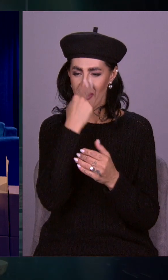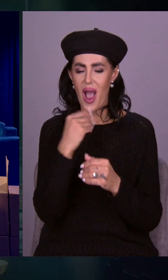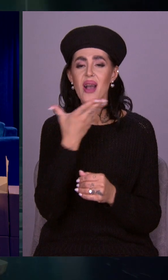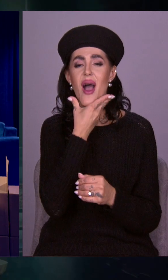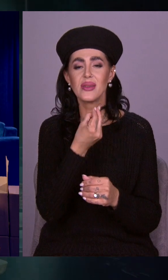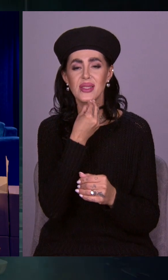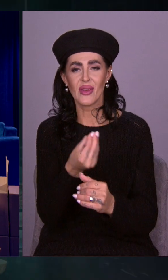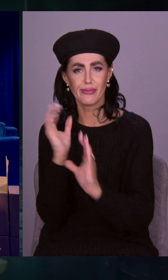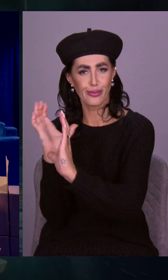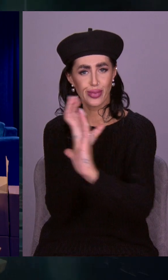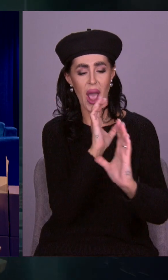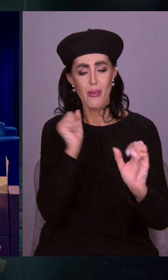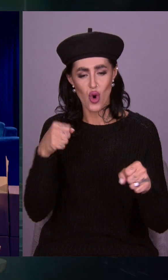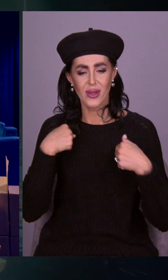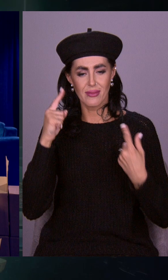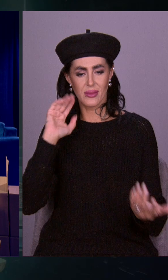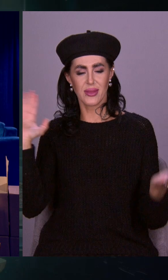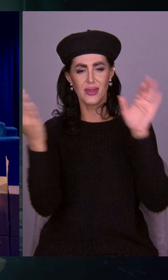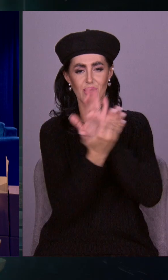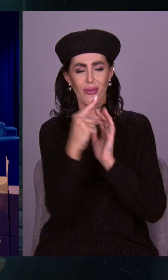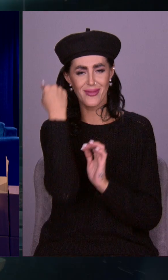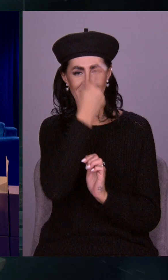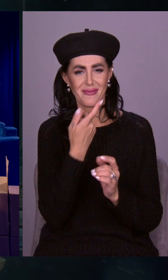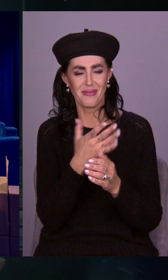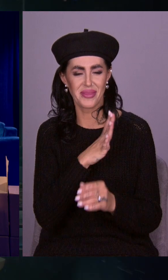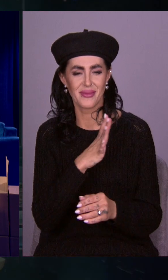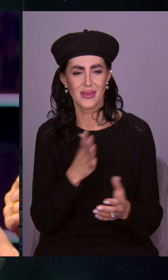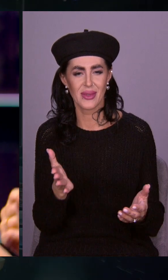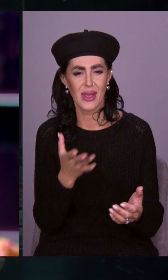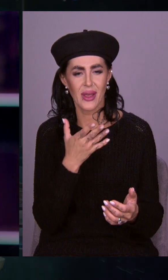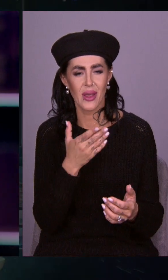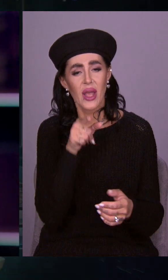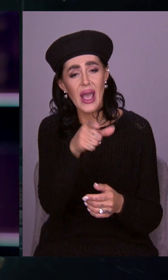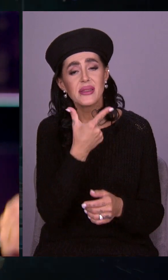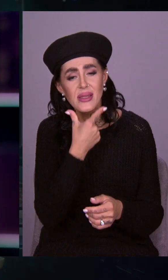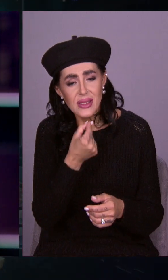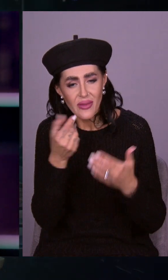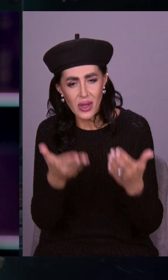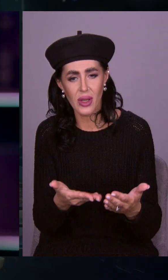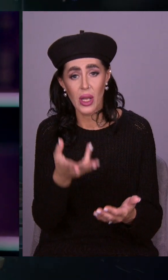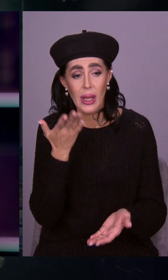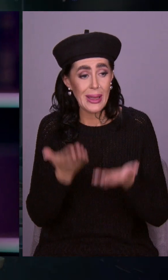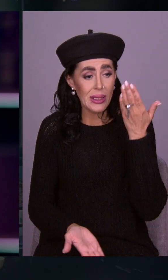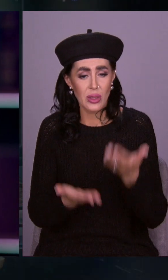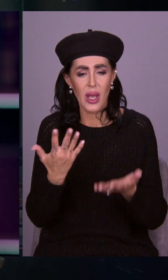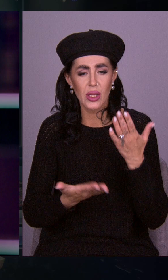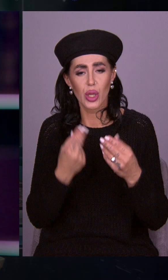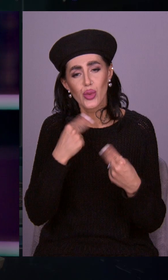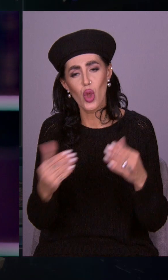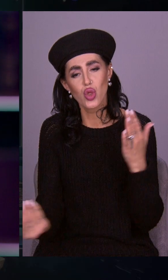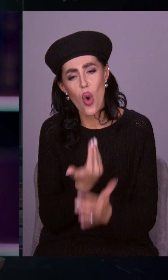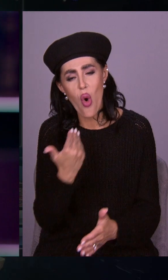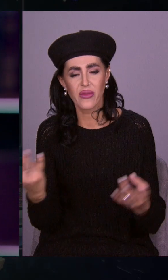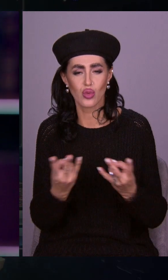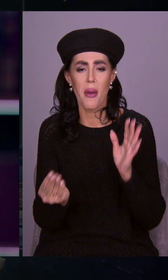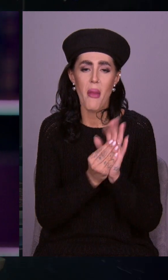роблять. Ну, по-перше, ти красивий дуже, але якщо це не треба перезаливати, бо якщо